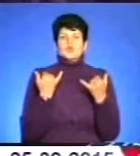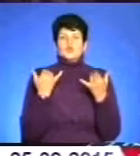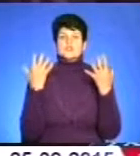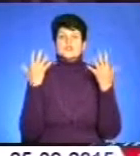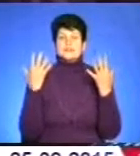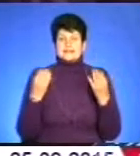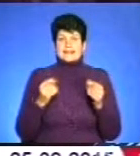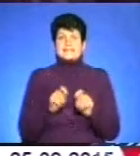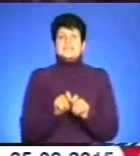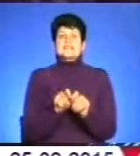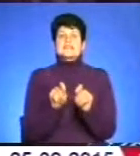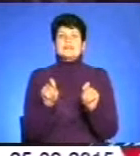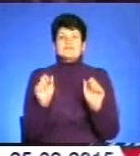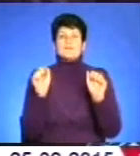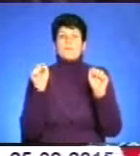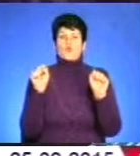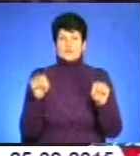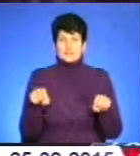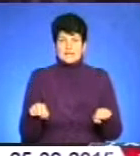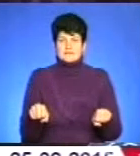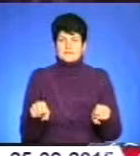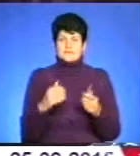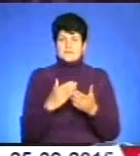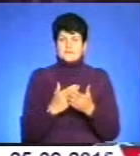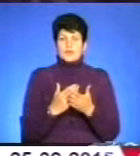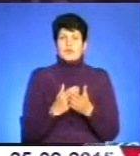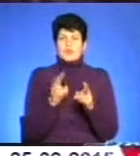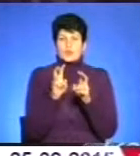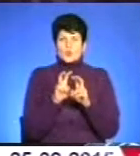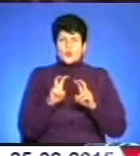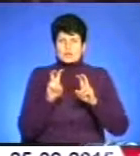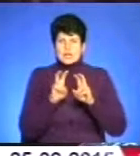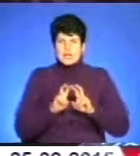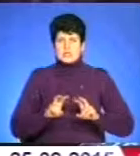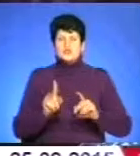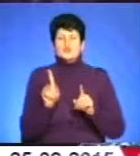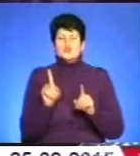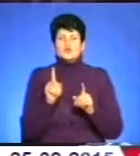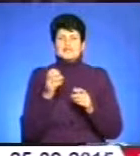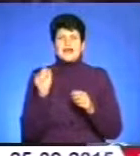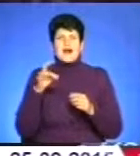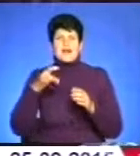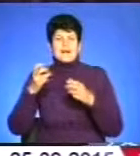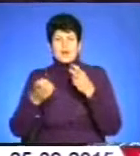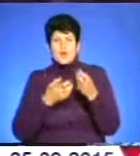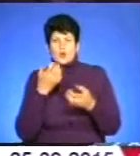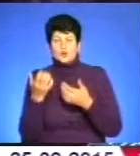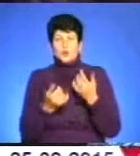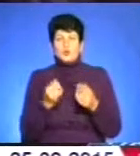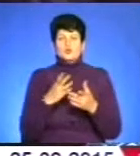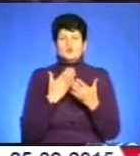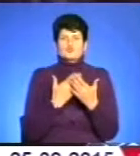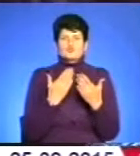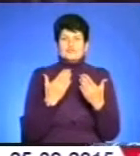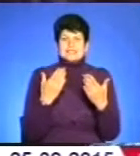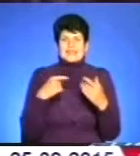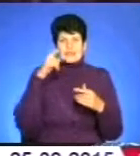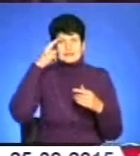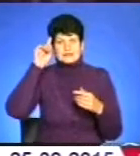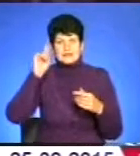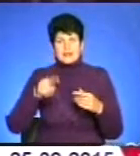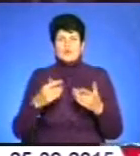день відкривається можливість подальших досліджень і там що з археології, що з музеєзнавства, що